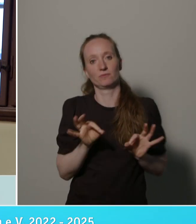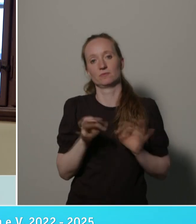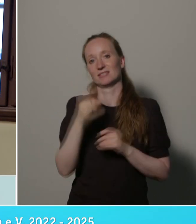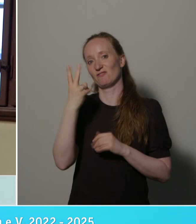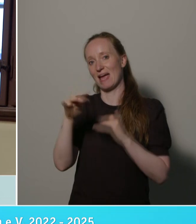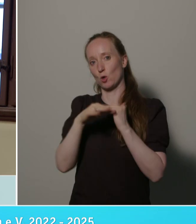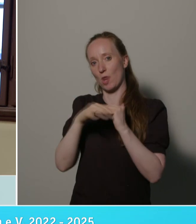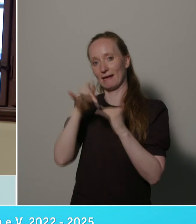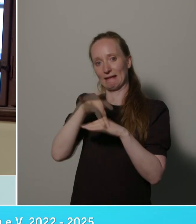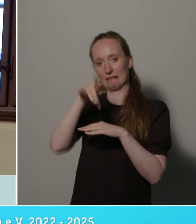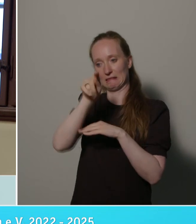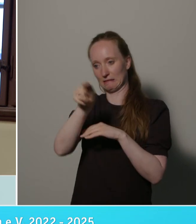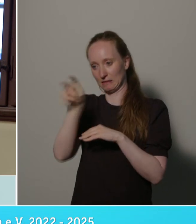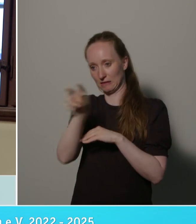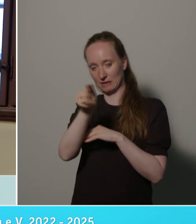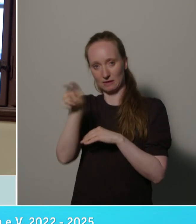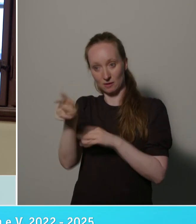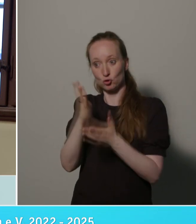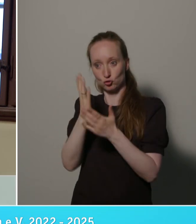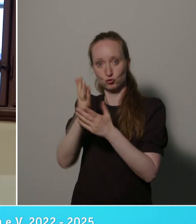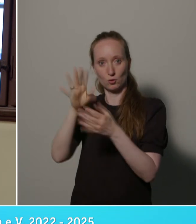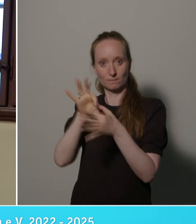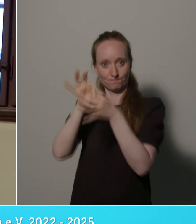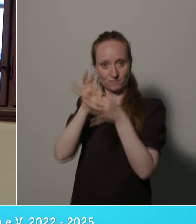Kolleginnen, die in diesem Projekt drinne stecken,